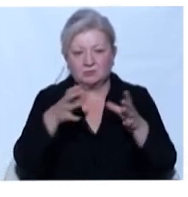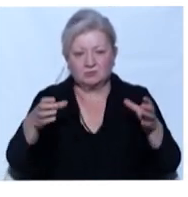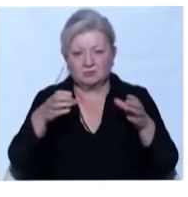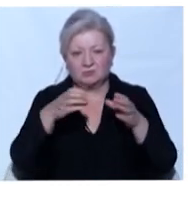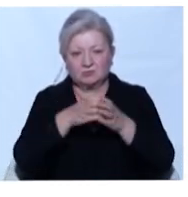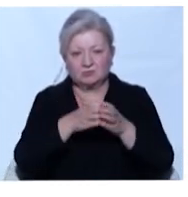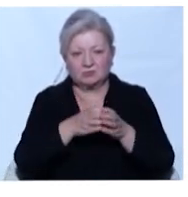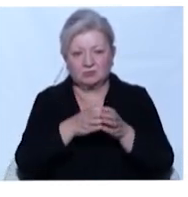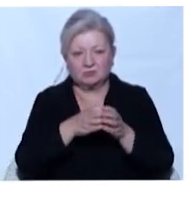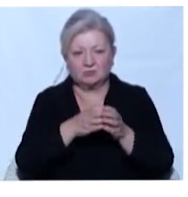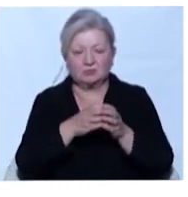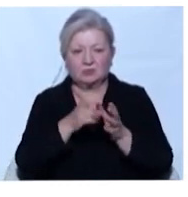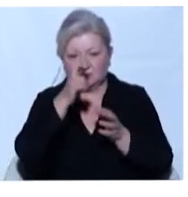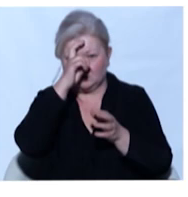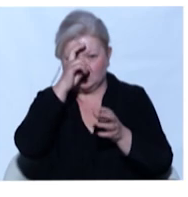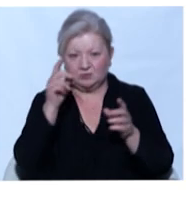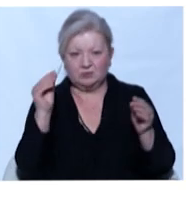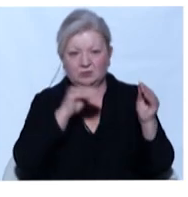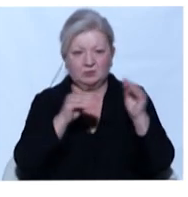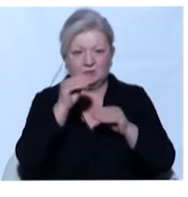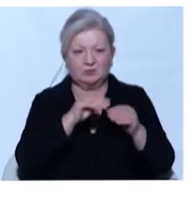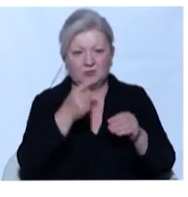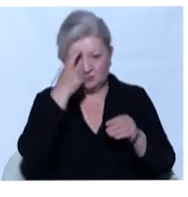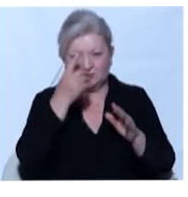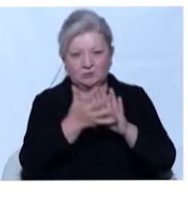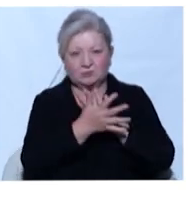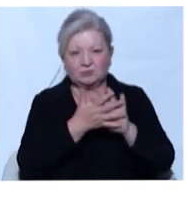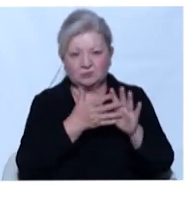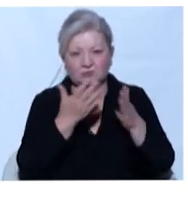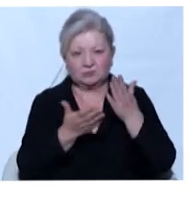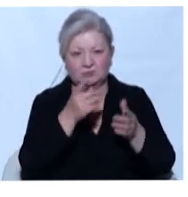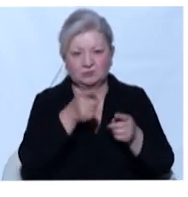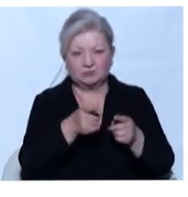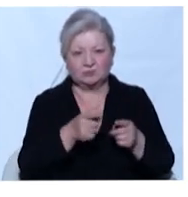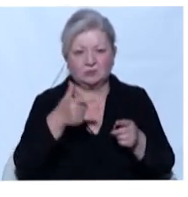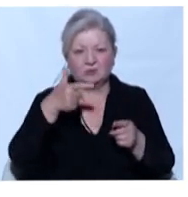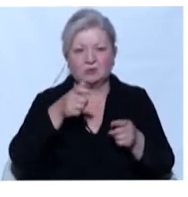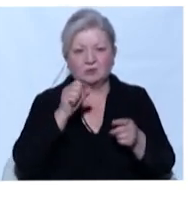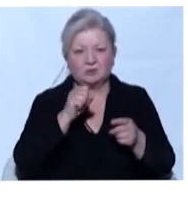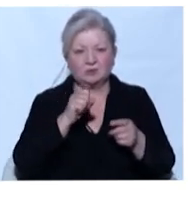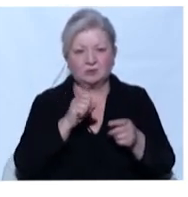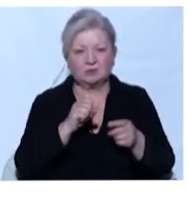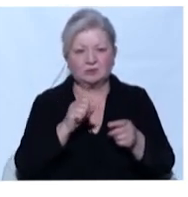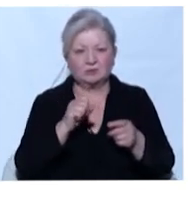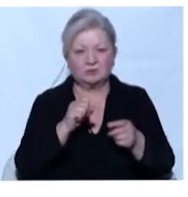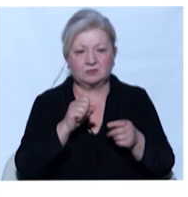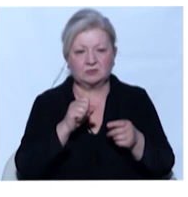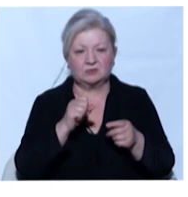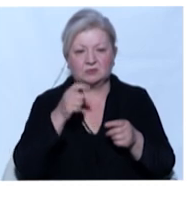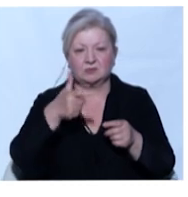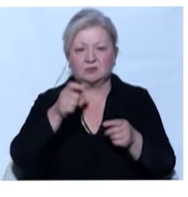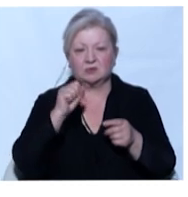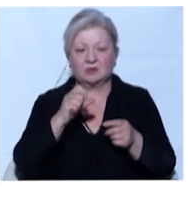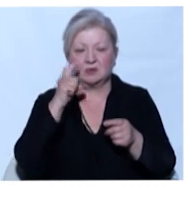უნივერსალური ორგანიზაციის წევრი ქვეყნები და ალბათ მიდიხართ დასკვნამდე, რომ ეს გახლავთ გაერთიანებული ერების ორგანიზაციის